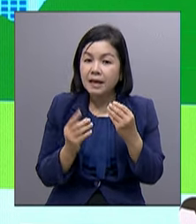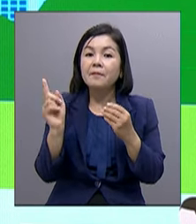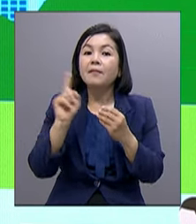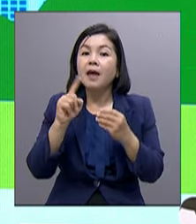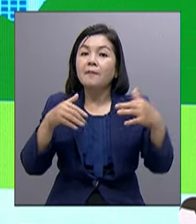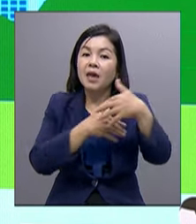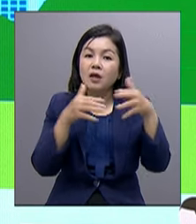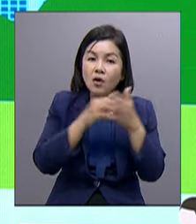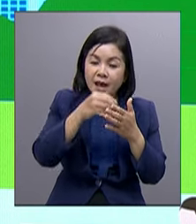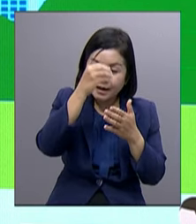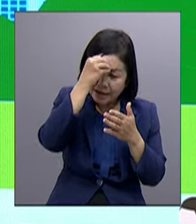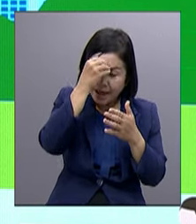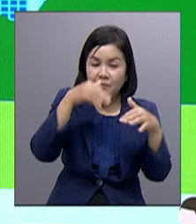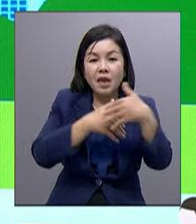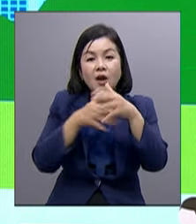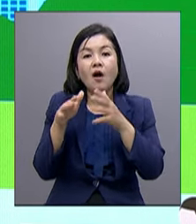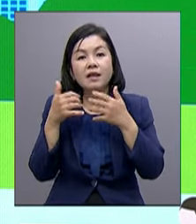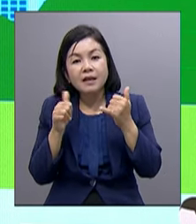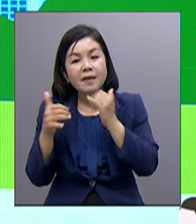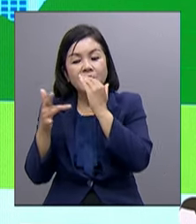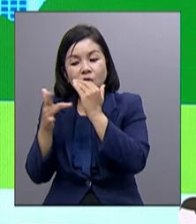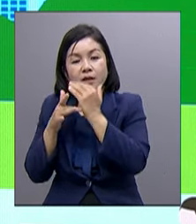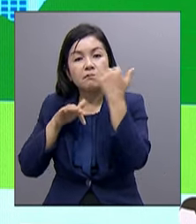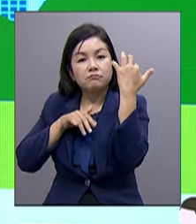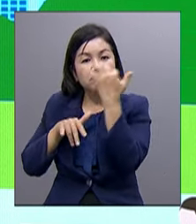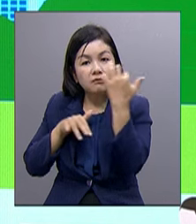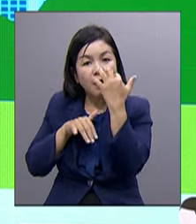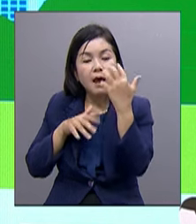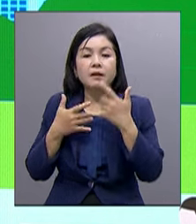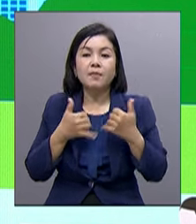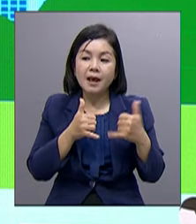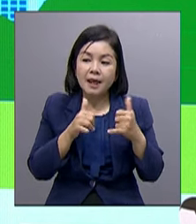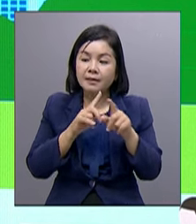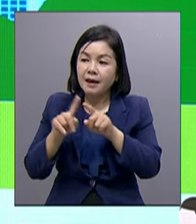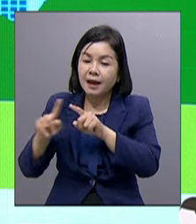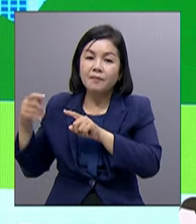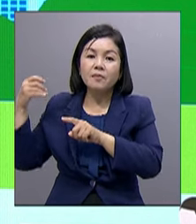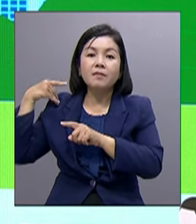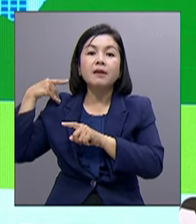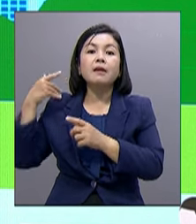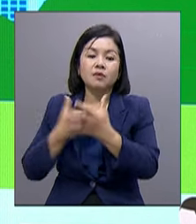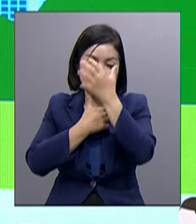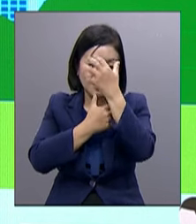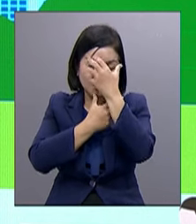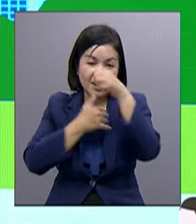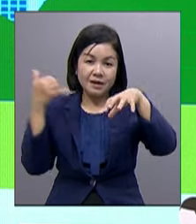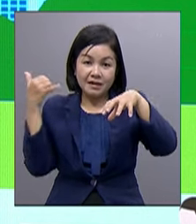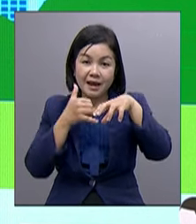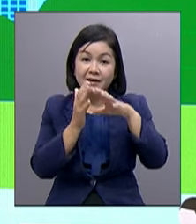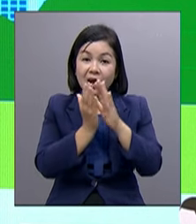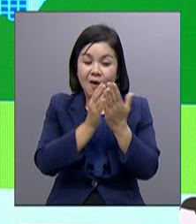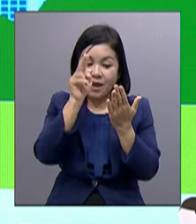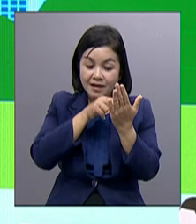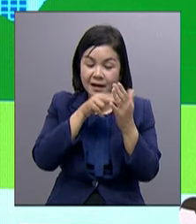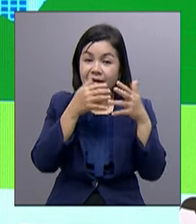ห้องศึกษาเรื่องของเทคโนโลยีคอมพิวเตอร์นะคะหรือว่ามีบอร์ดเกมด้วยเรียกได้ว่ามีความน่าสนใจทีเดียวพร้อมๆกันนี้ก็ยังมี